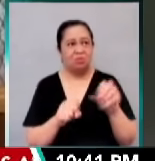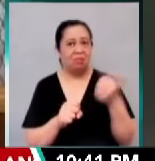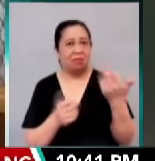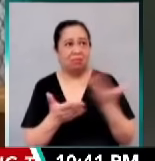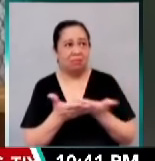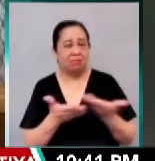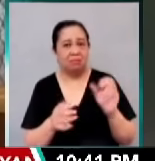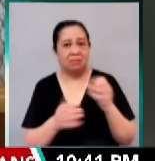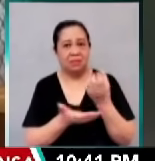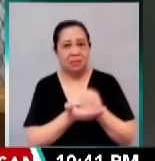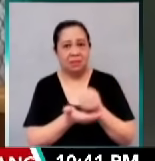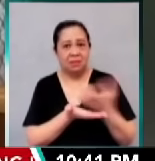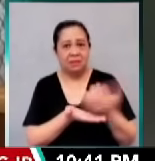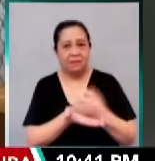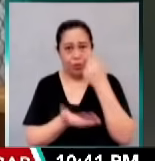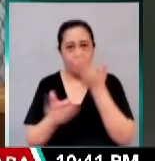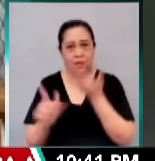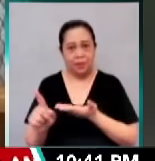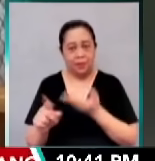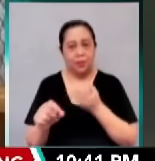them. So, sabi ko, yeah,